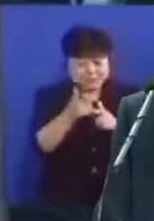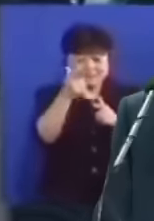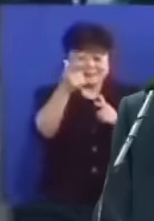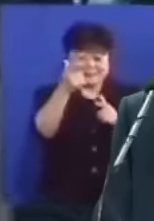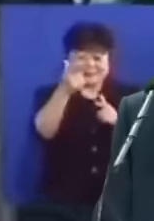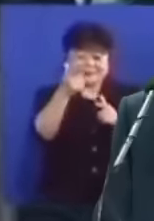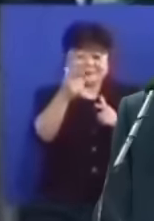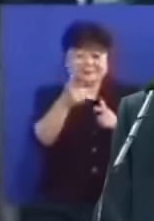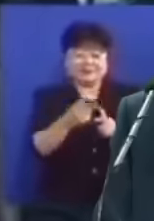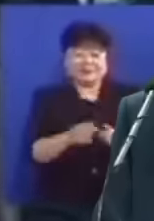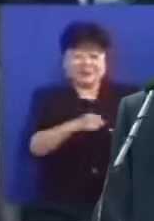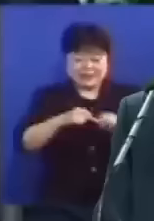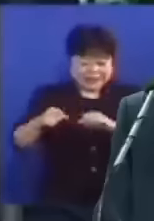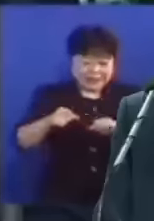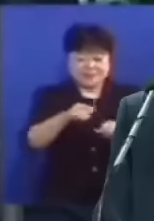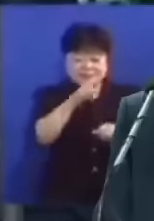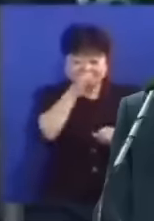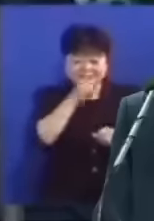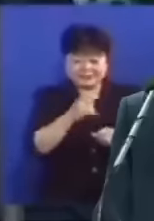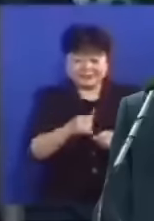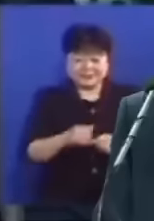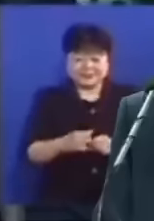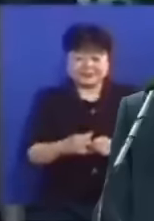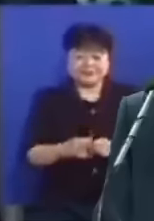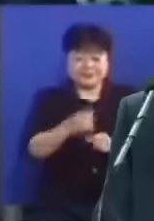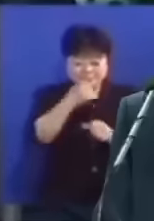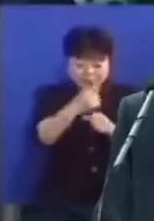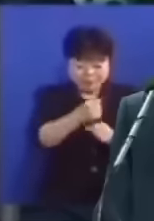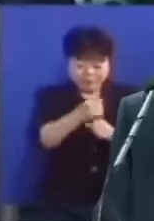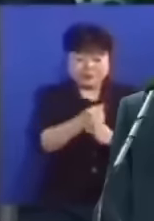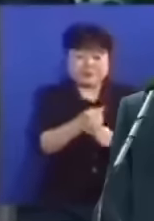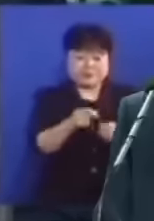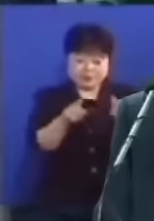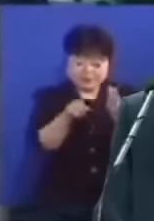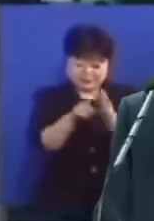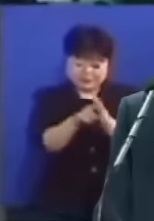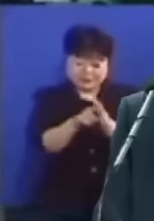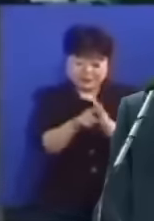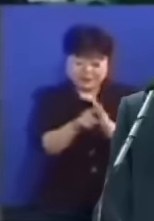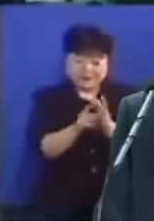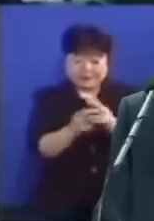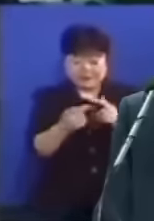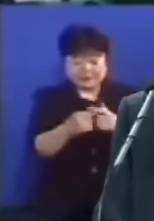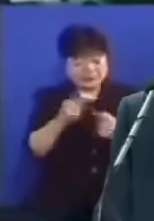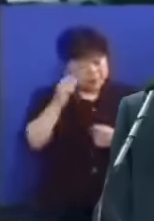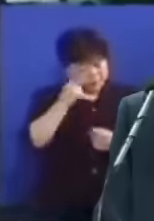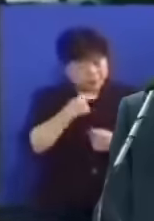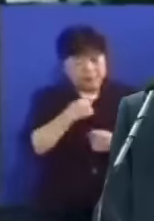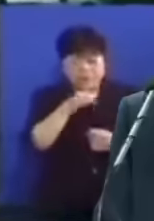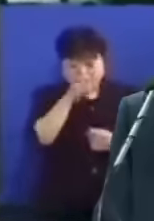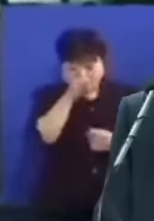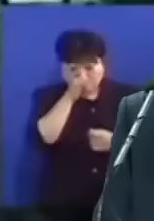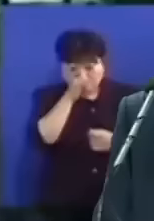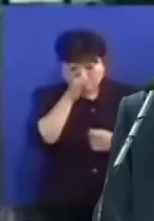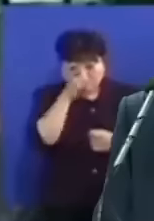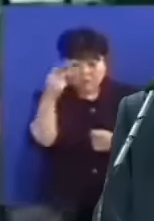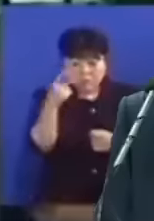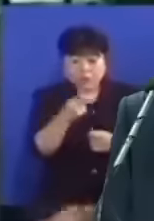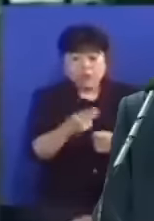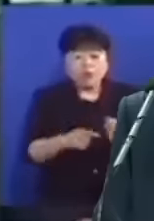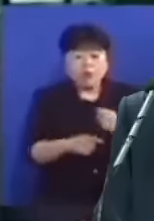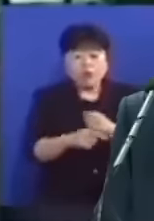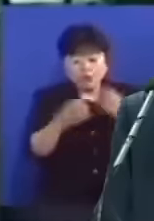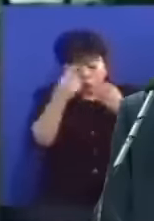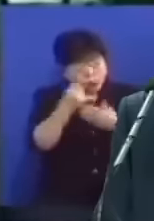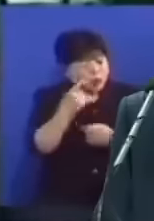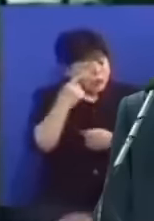예수님이 역사할 수 있는 배경을 만들어준다는 것입니다. 이해하기 곤란할 때가 많습니다. 왜